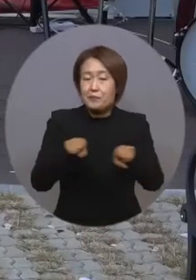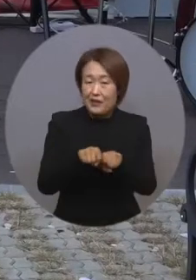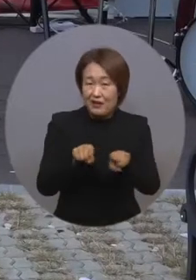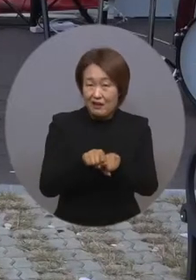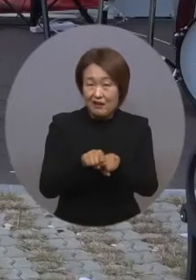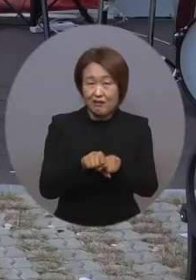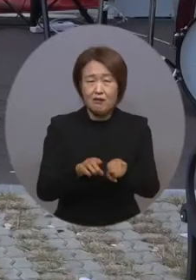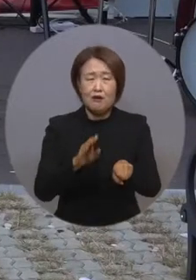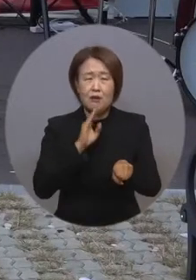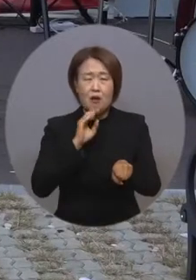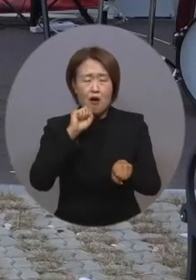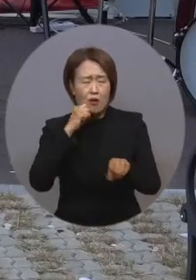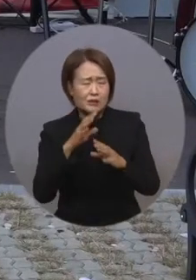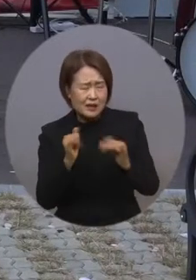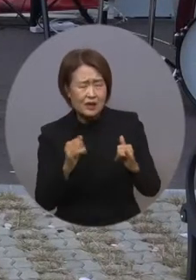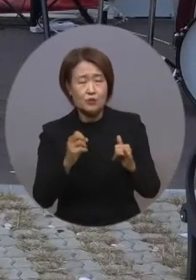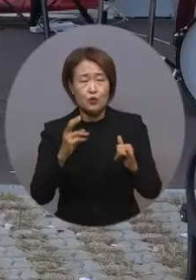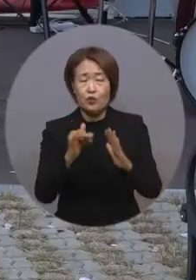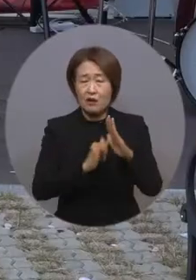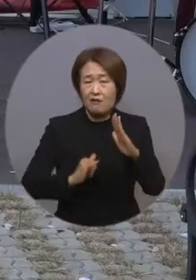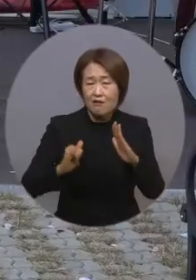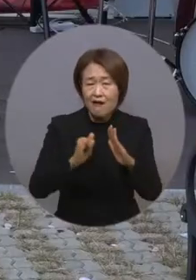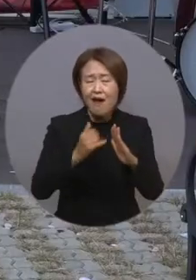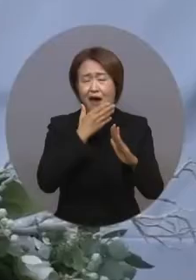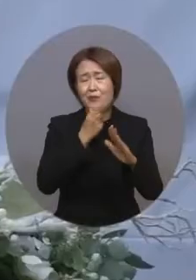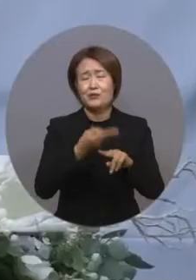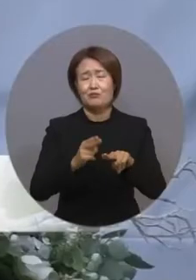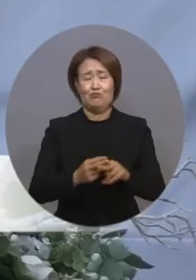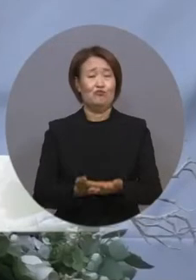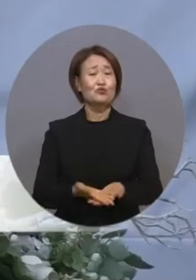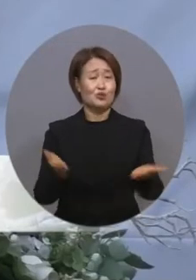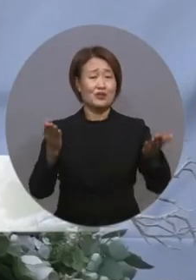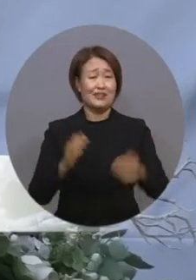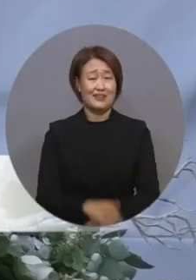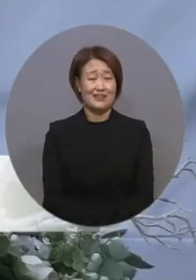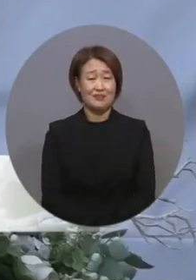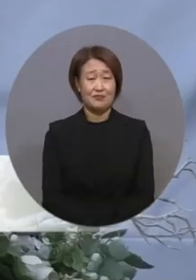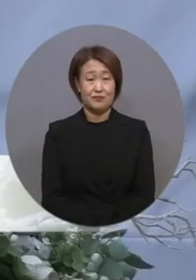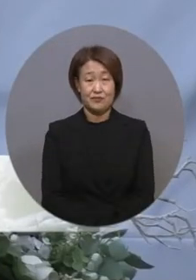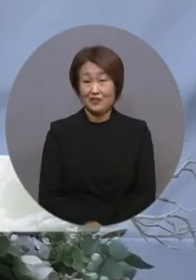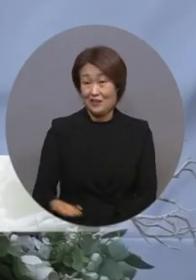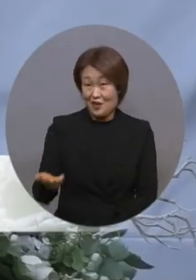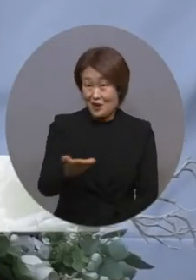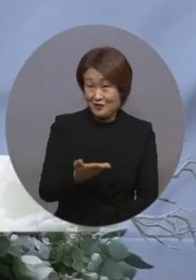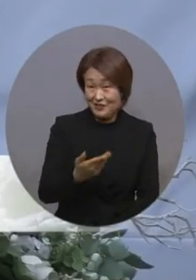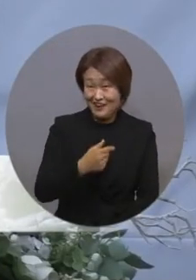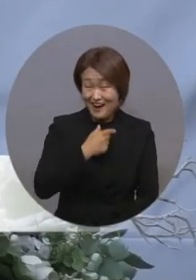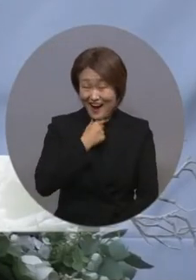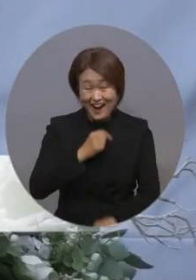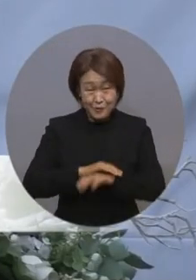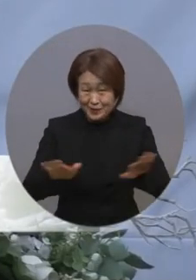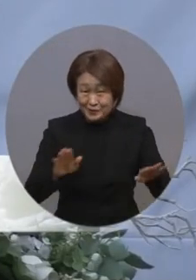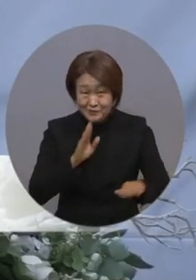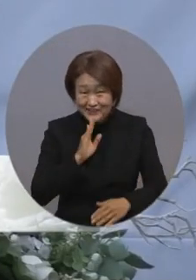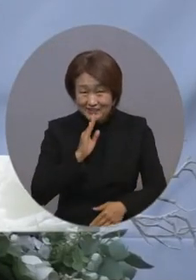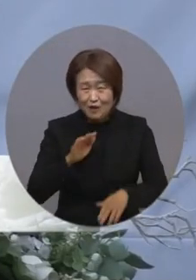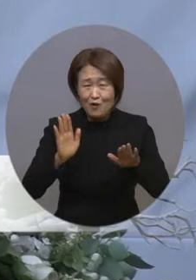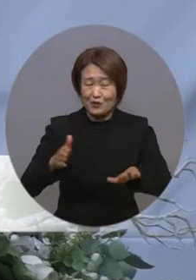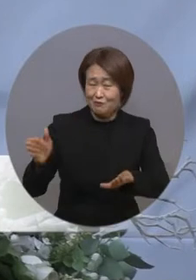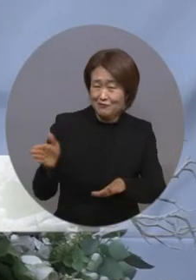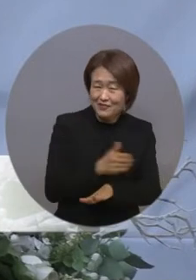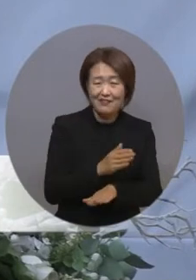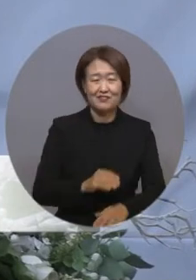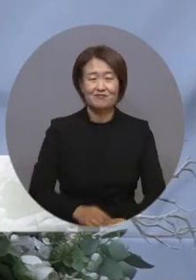사회적 약자들과 가족에게 행복을 선물했습니다. 소원 풀렸으니까 하여튼 오늘부터는 너무